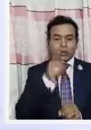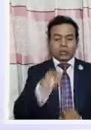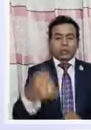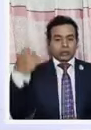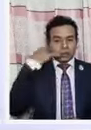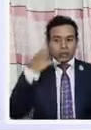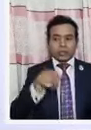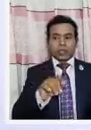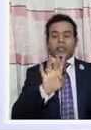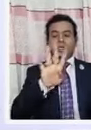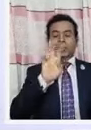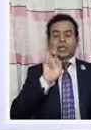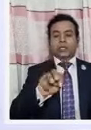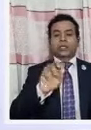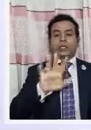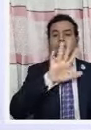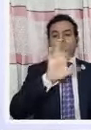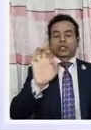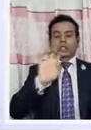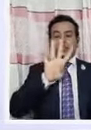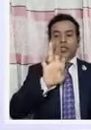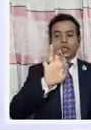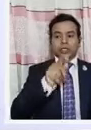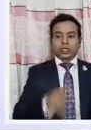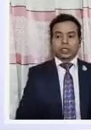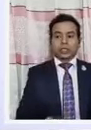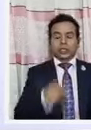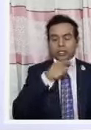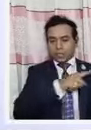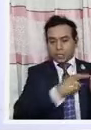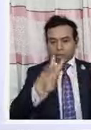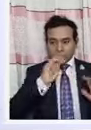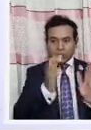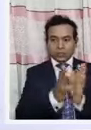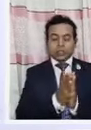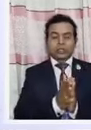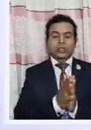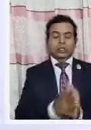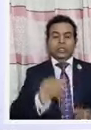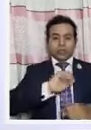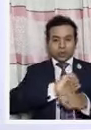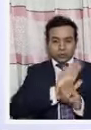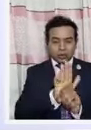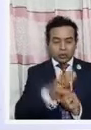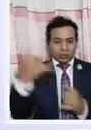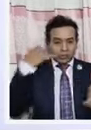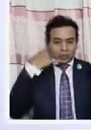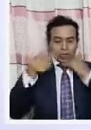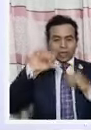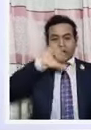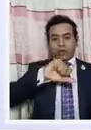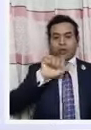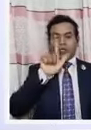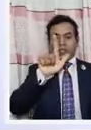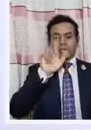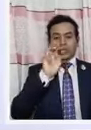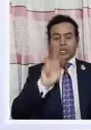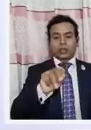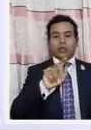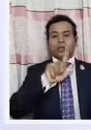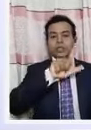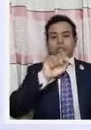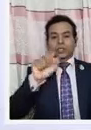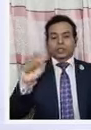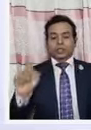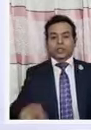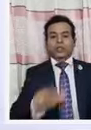টেলিমেডিসিন সেবায় 24 ঘন্টায় কোভিড বিষয়ক সেবা গ্রহণ করেছেন 4,524 জন এবং এ পর্যন্ত